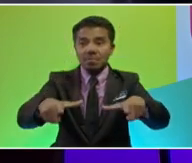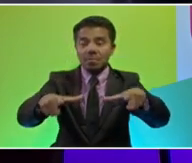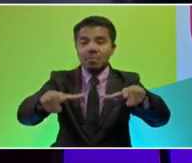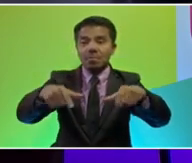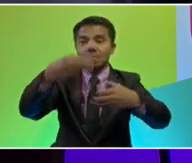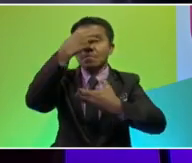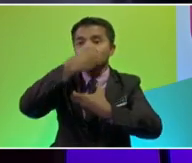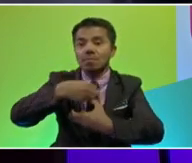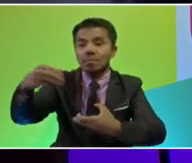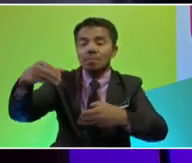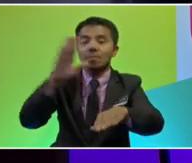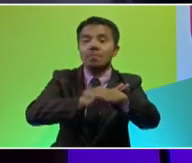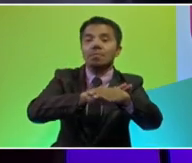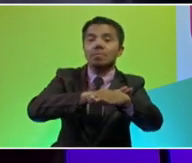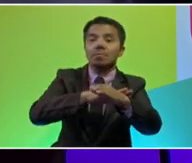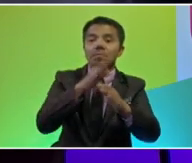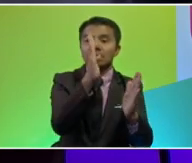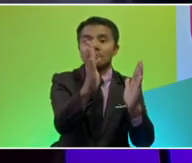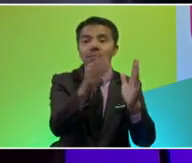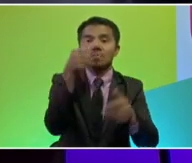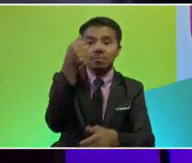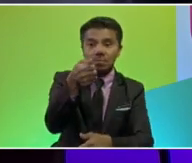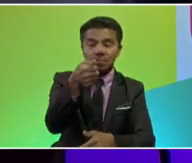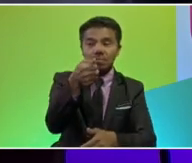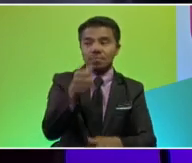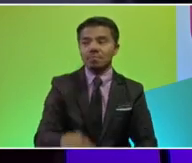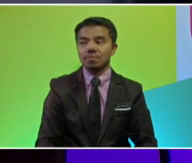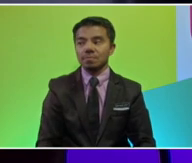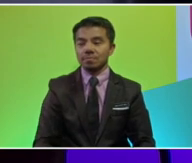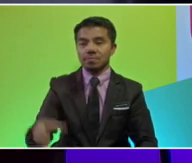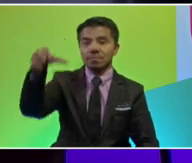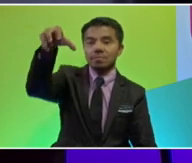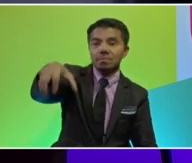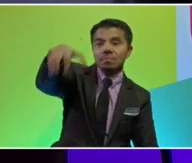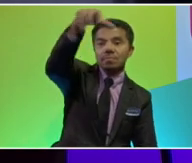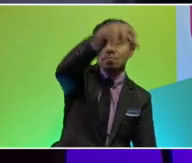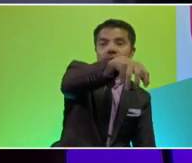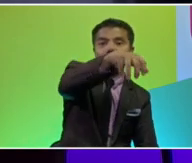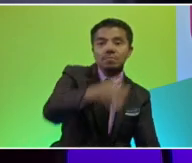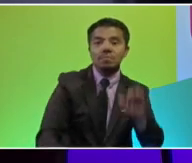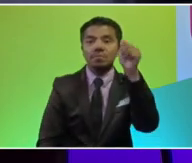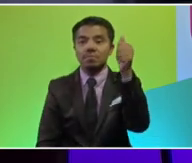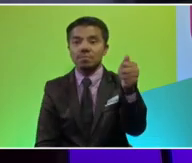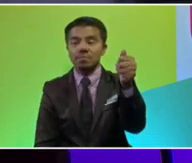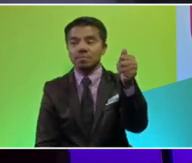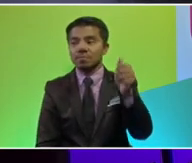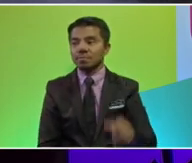di bagian each gue Oke saya ambil gajah nih dan saya akan letakkan di bahagia ini